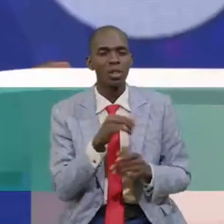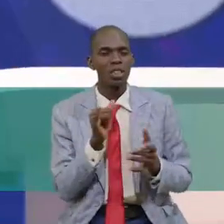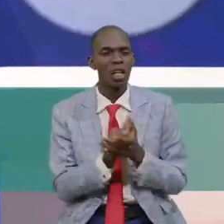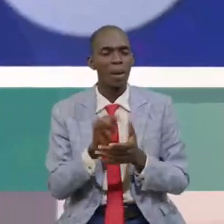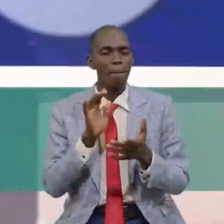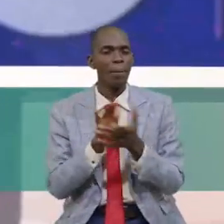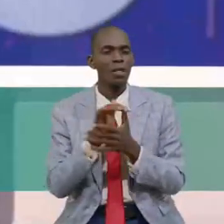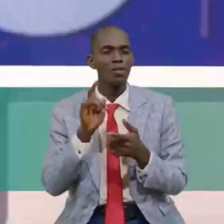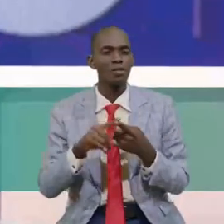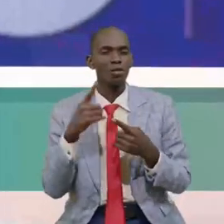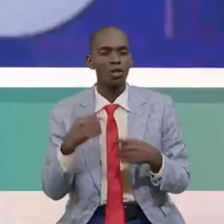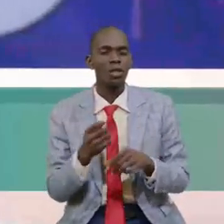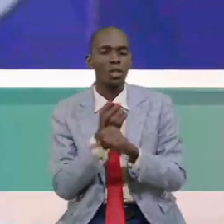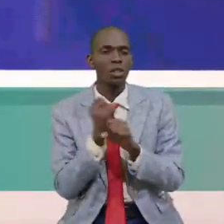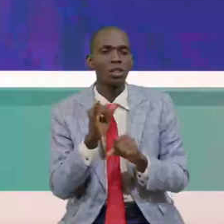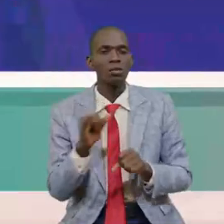leur âme.